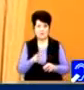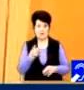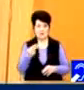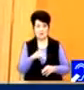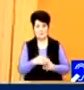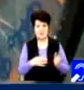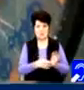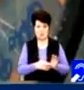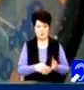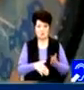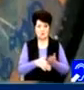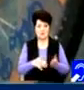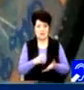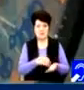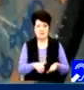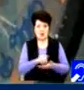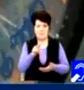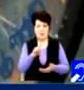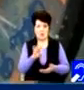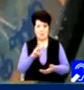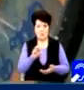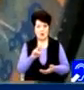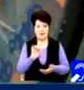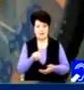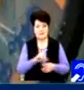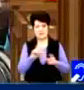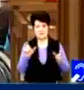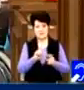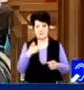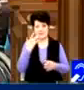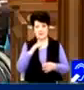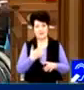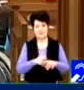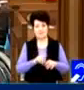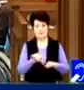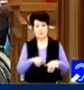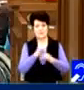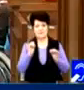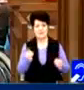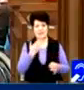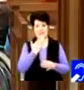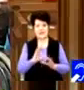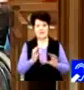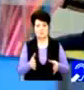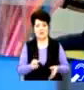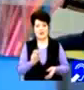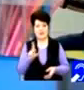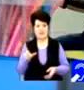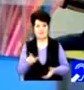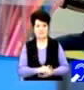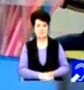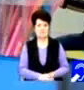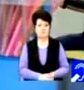2019 cu suportul asociației promolex din resursele agenției Statelor Unite pentru dezvoltare internațională eu